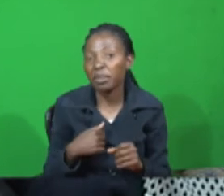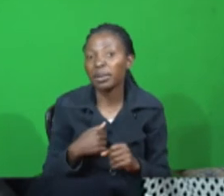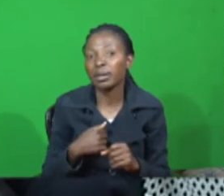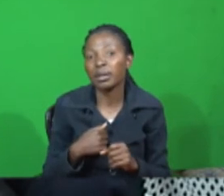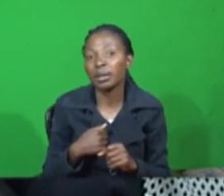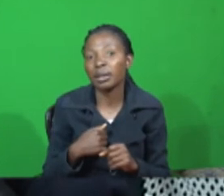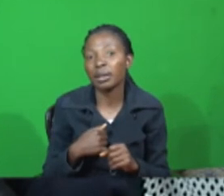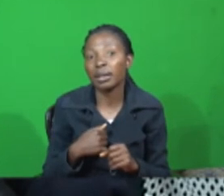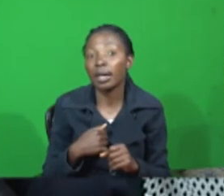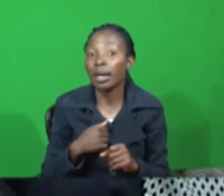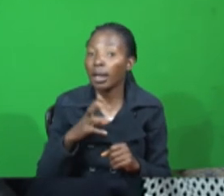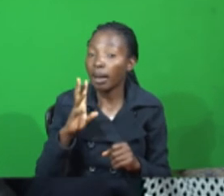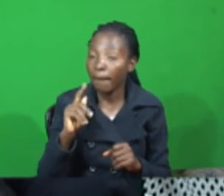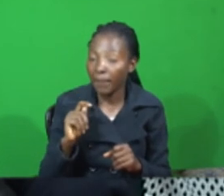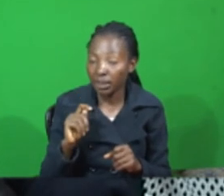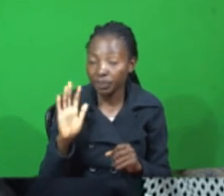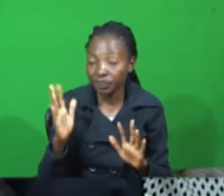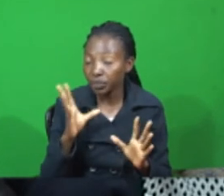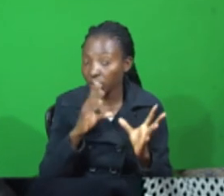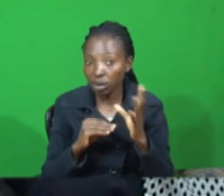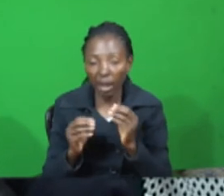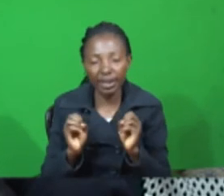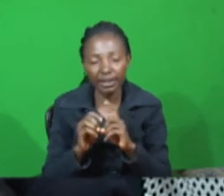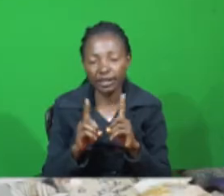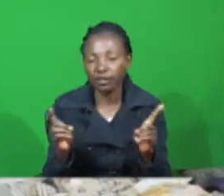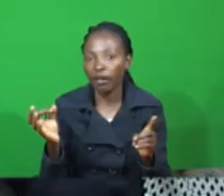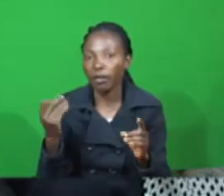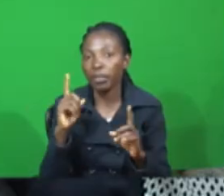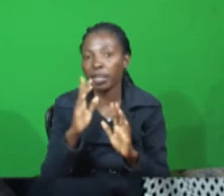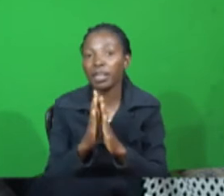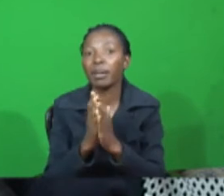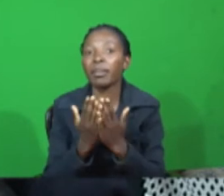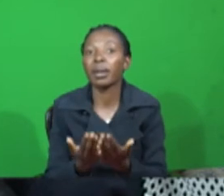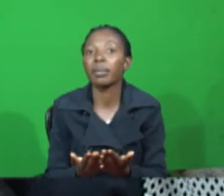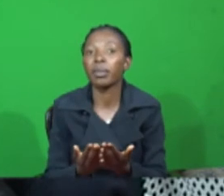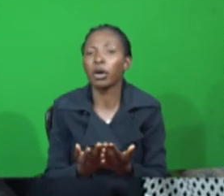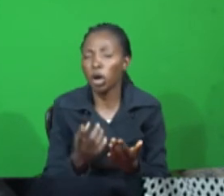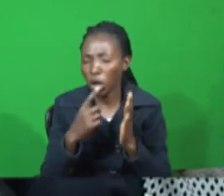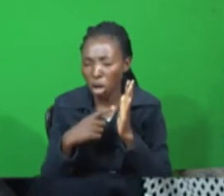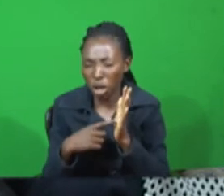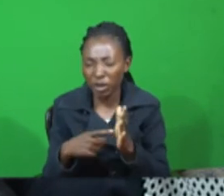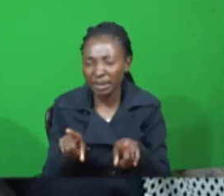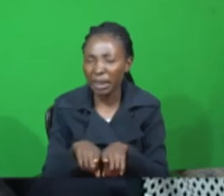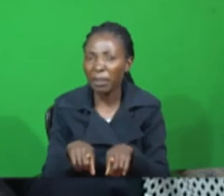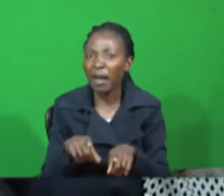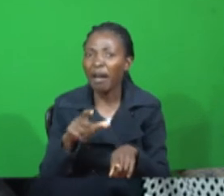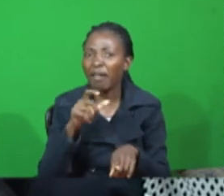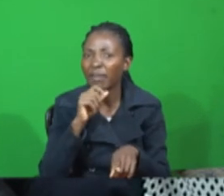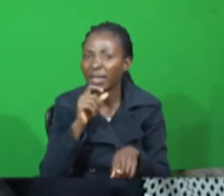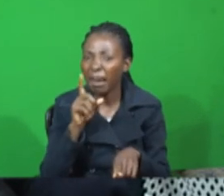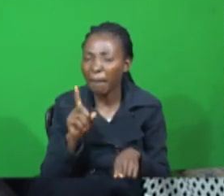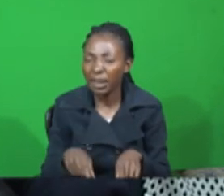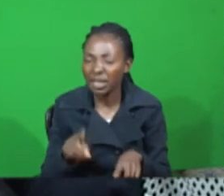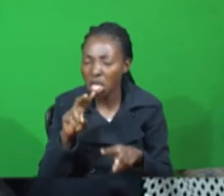chitaura ikoko. But ndirikononge zvatinotaura zvikusiyana neBhaibheri. Because Bhaibheri rikuita kunge zvinonzi baba ndionofana kutsvaga mwana. Ehe.